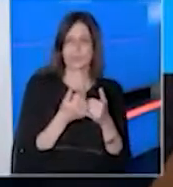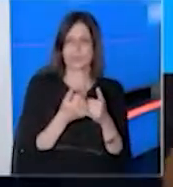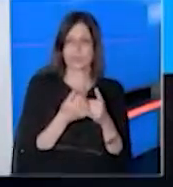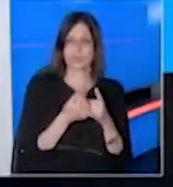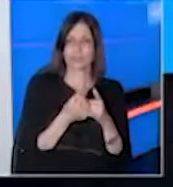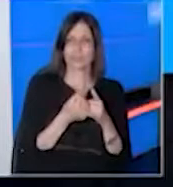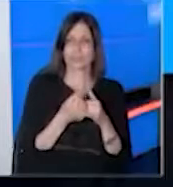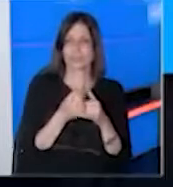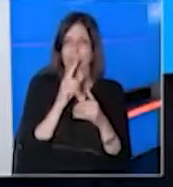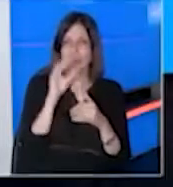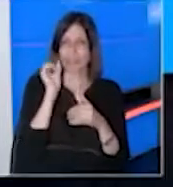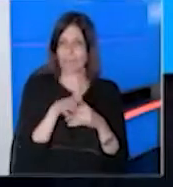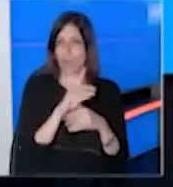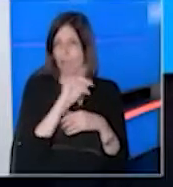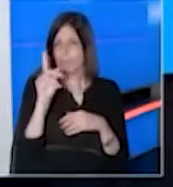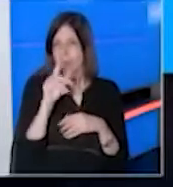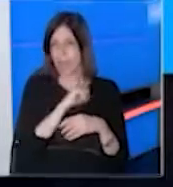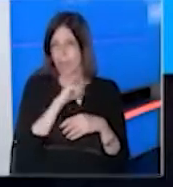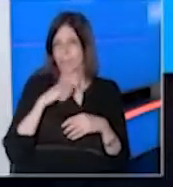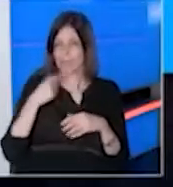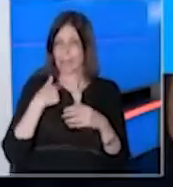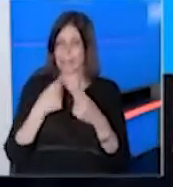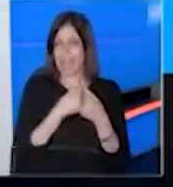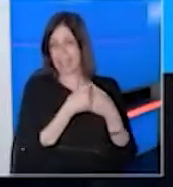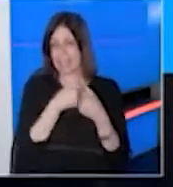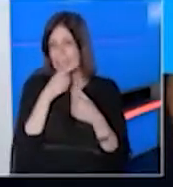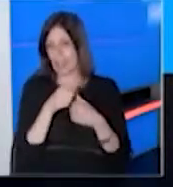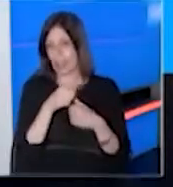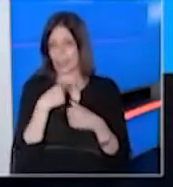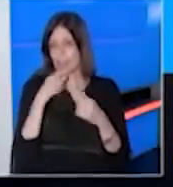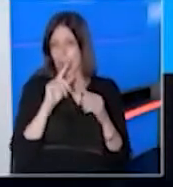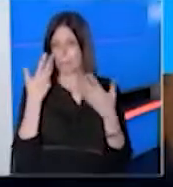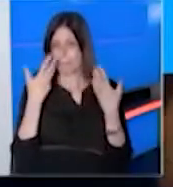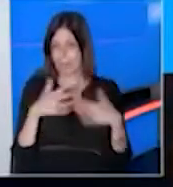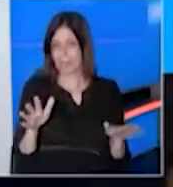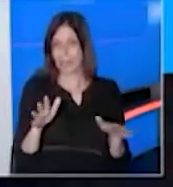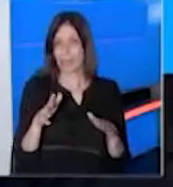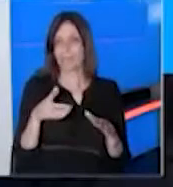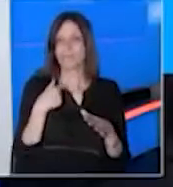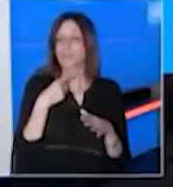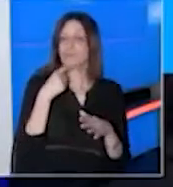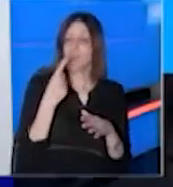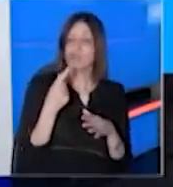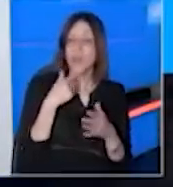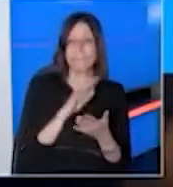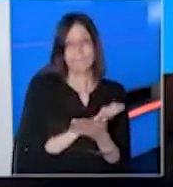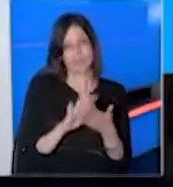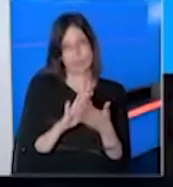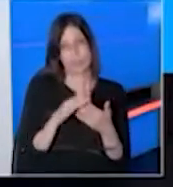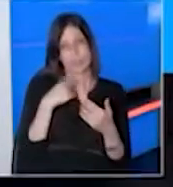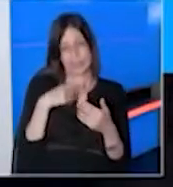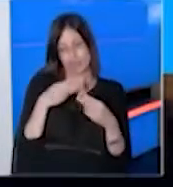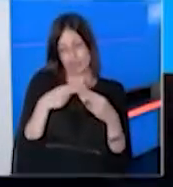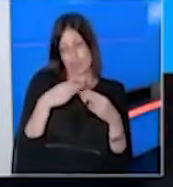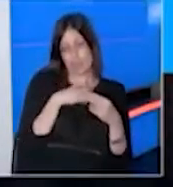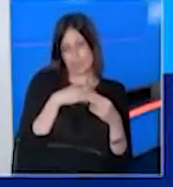בעובדות לא נכונות. לא, תראה. אבל אתה לא לפה אף פעם לבד, כי אני אתגר אותך. אני לא אוותר לך על משפט אחד. אני מוריד את הכובע שאין לי. מה שאני אומר הוא מאוד פשוט. כן. שכנים